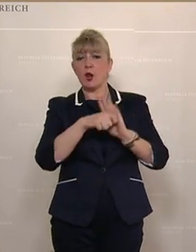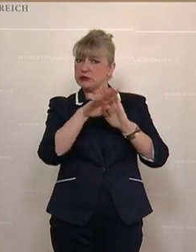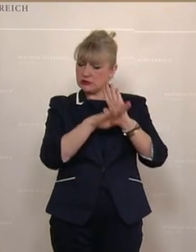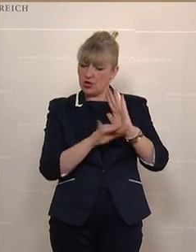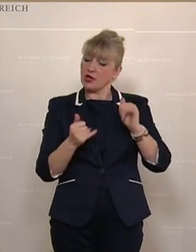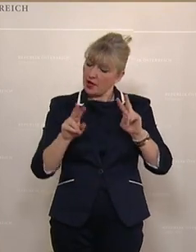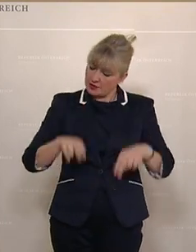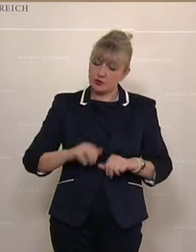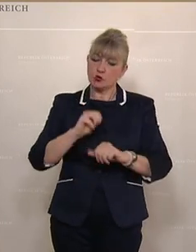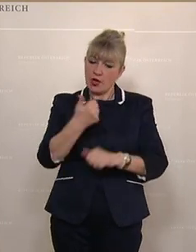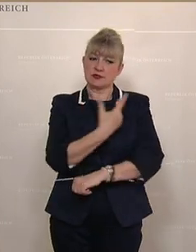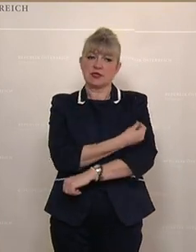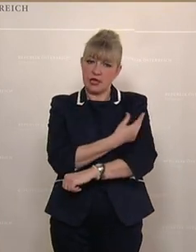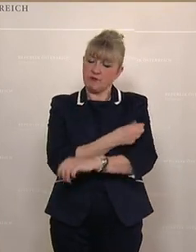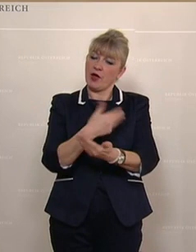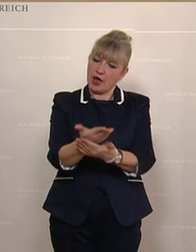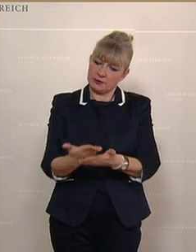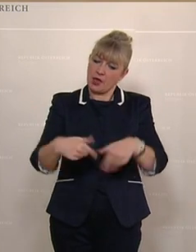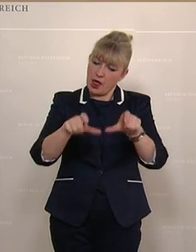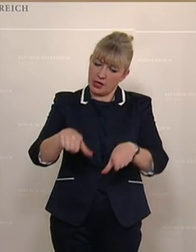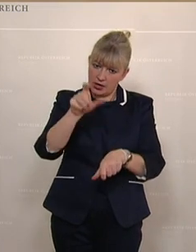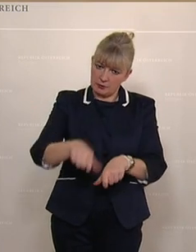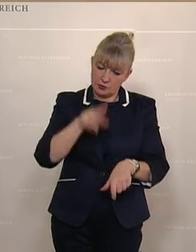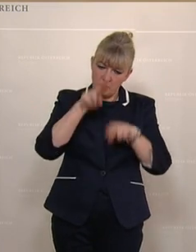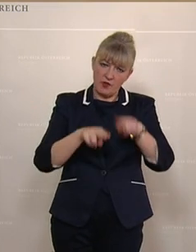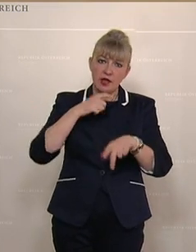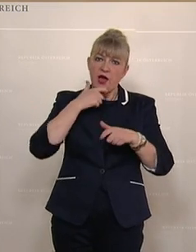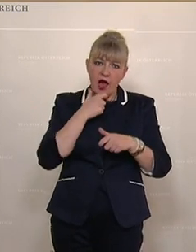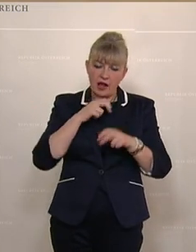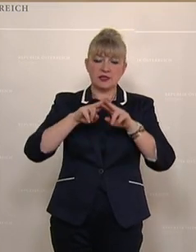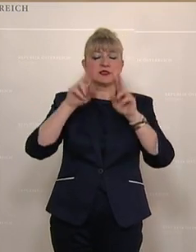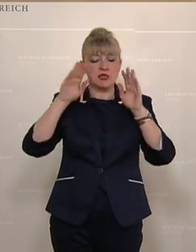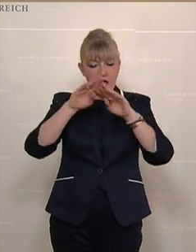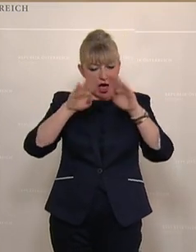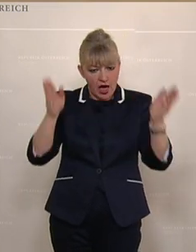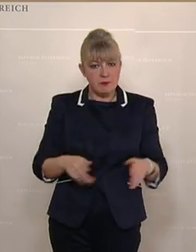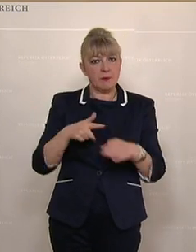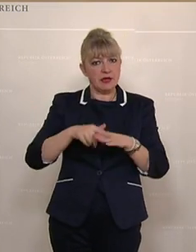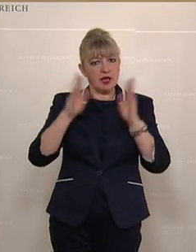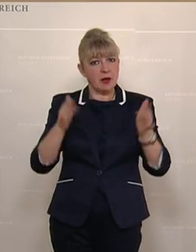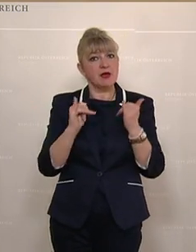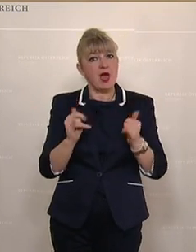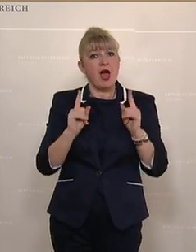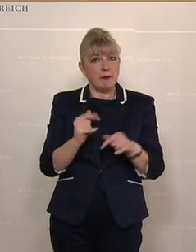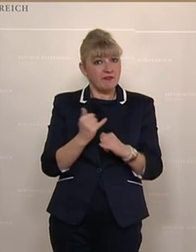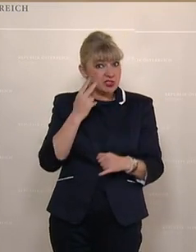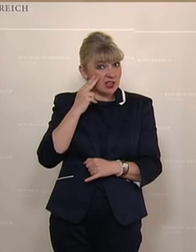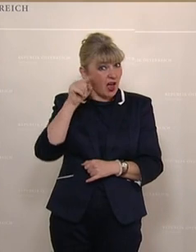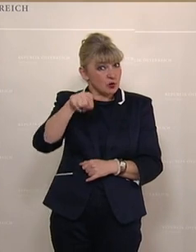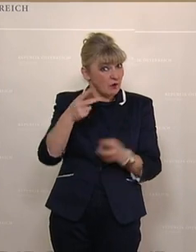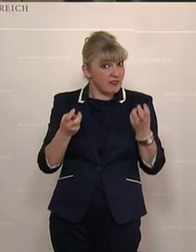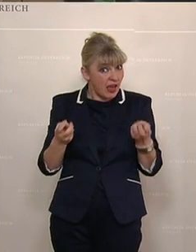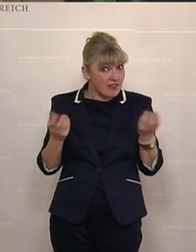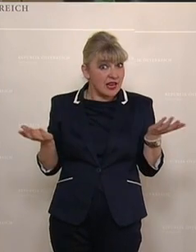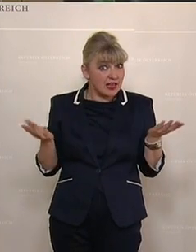richtig. Zuerst Impfen anbieten bei den Älteren, in den Pflegealtersheimen, Behindertenheimen. Ja, wie schaut die Freiwilligkeit aus? Es